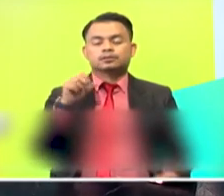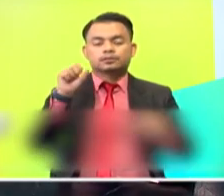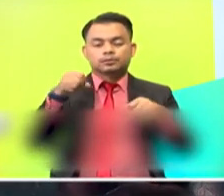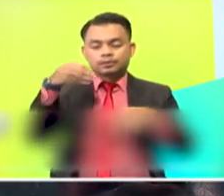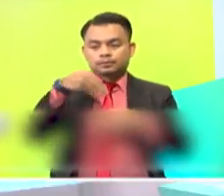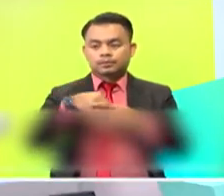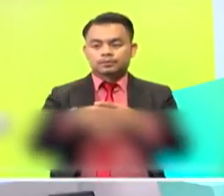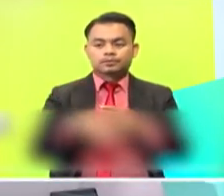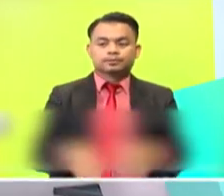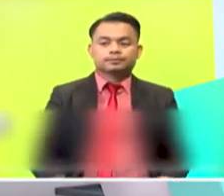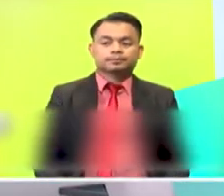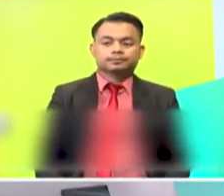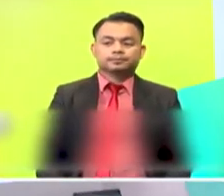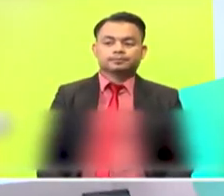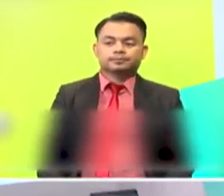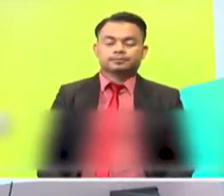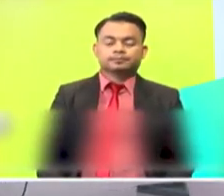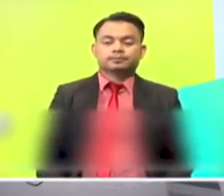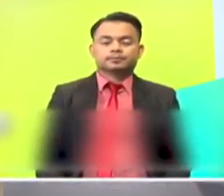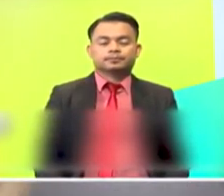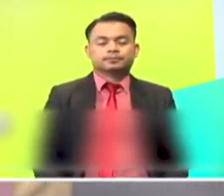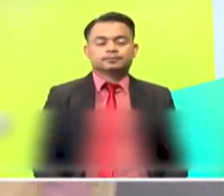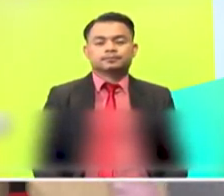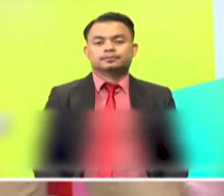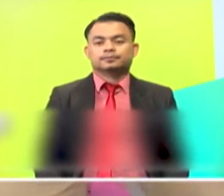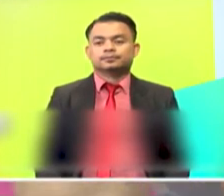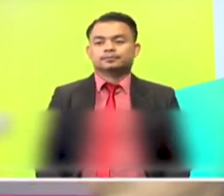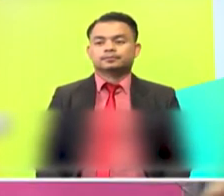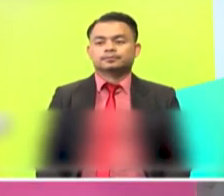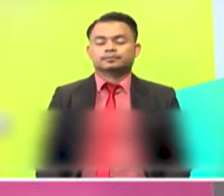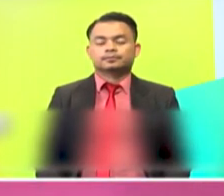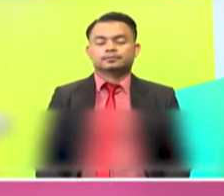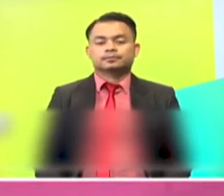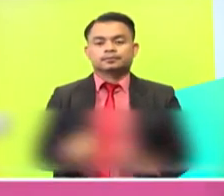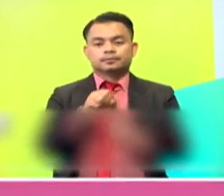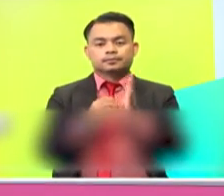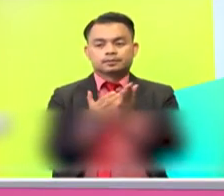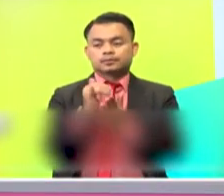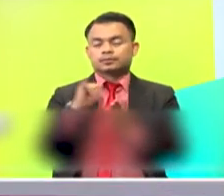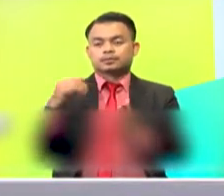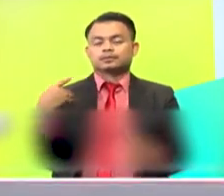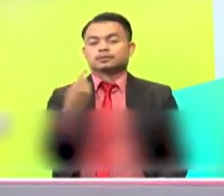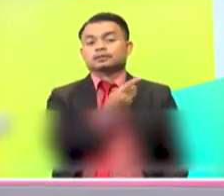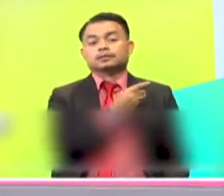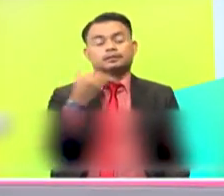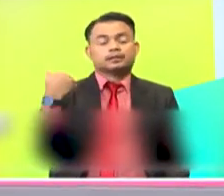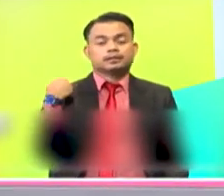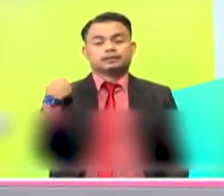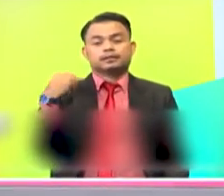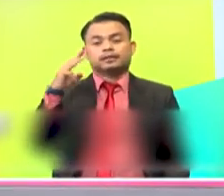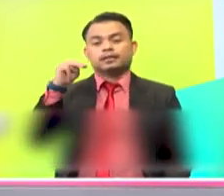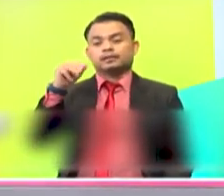sayo kece go-kilat icalaci Sayu dan seterusnya kita the Makroni kita